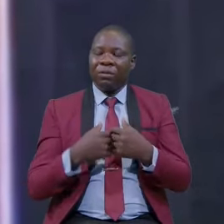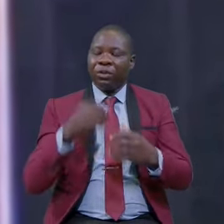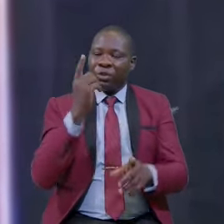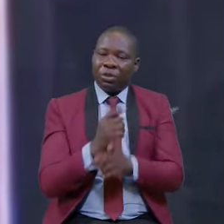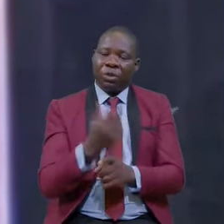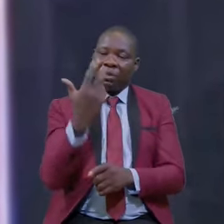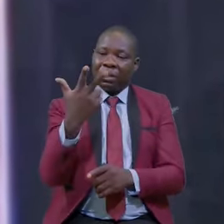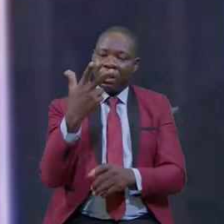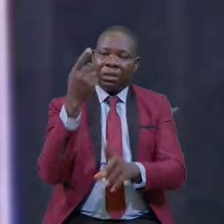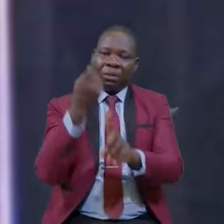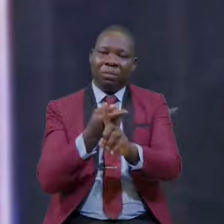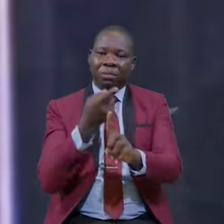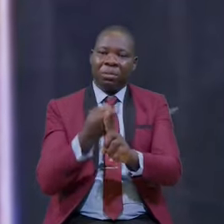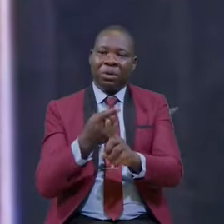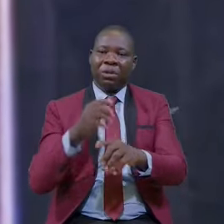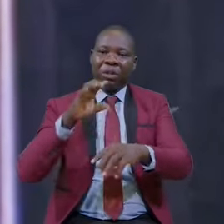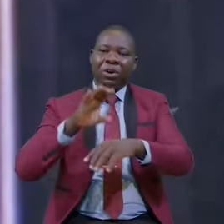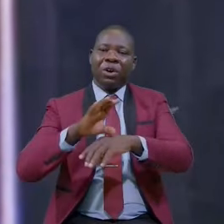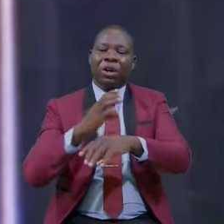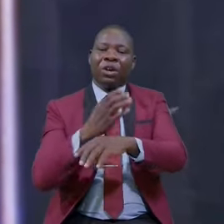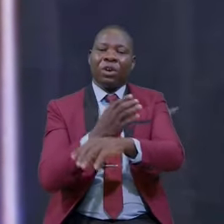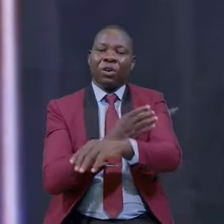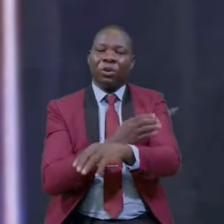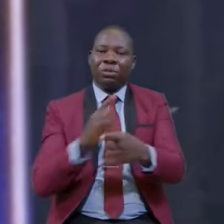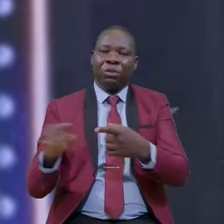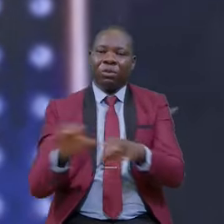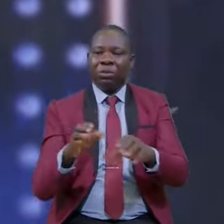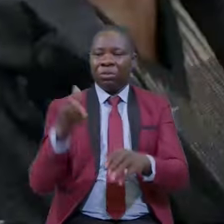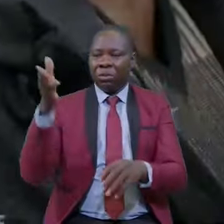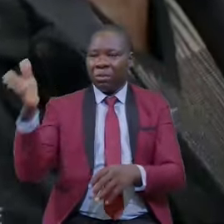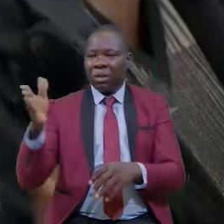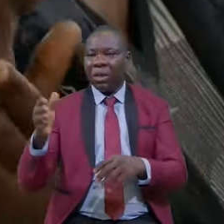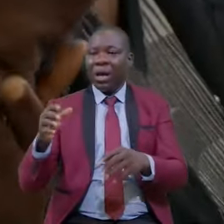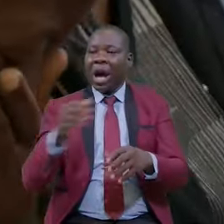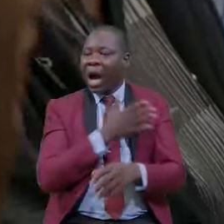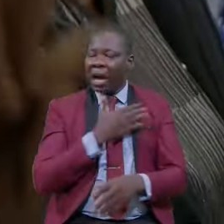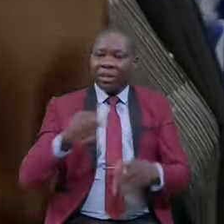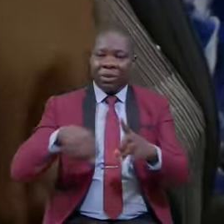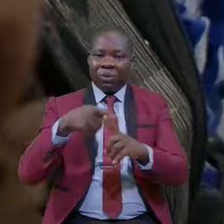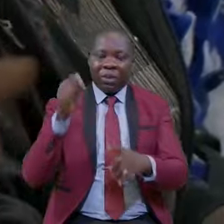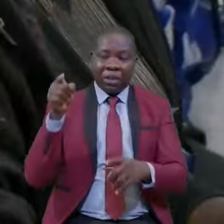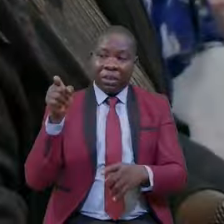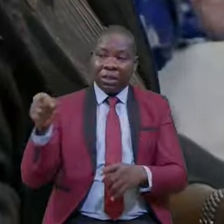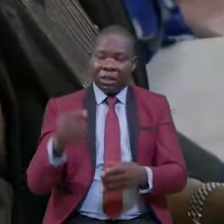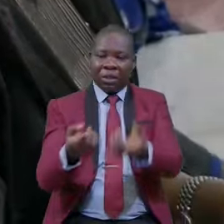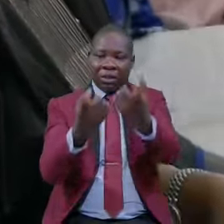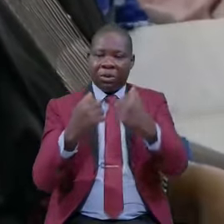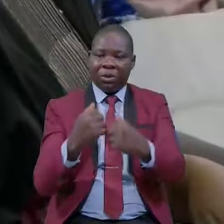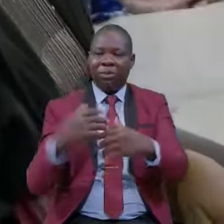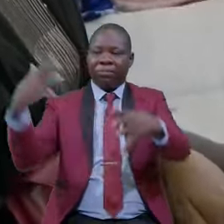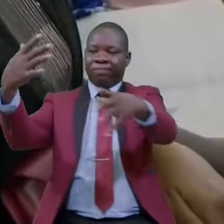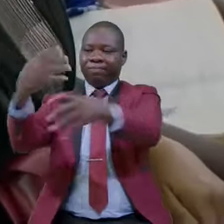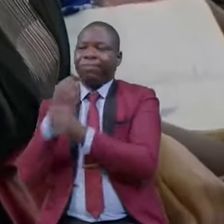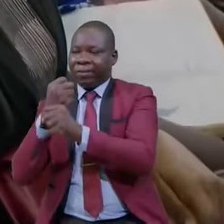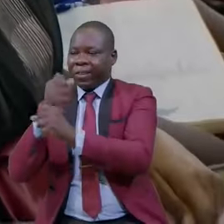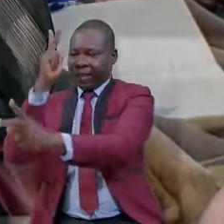faire. Et quand il viendra, attrapez-le. Et donc, ils ne m'ont